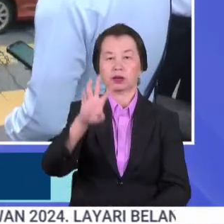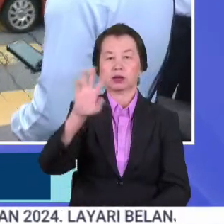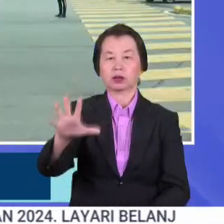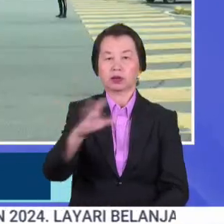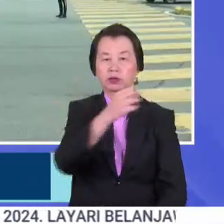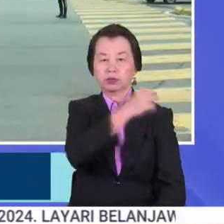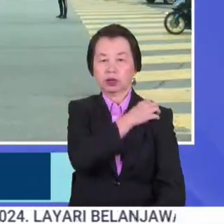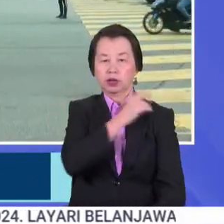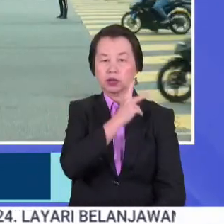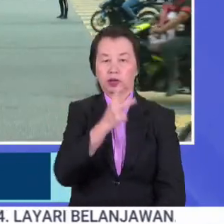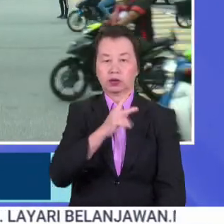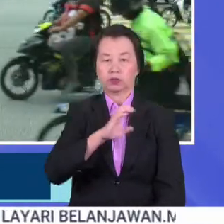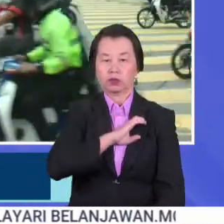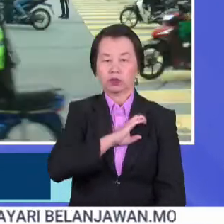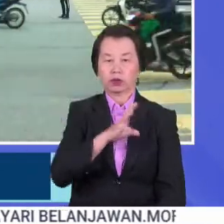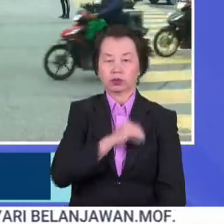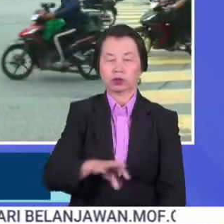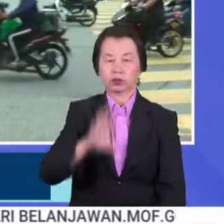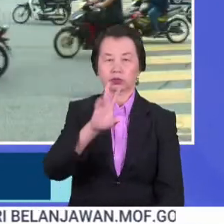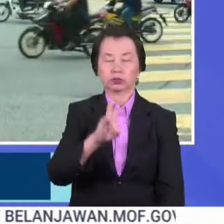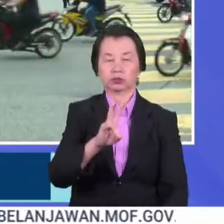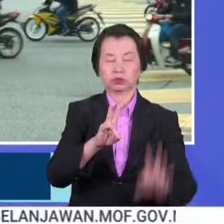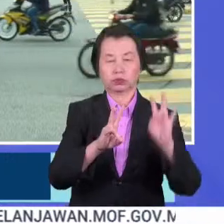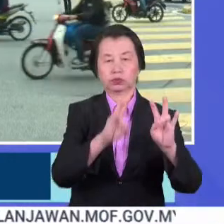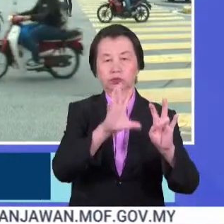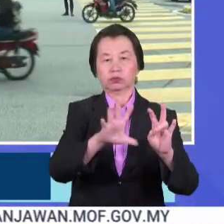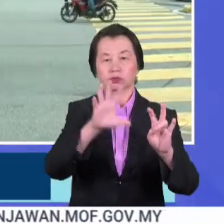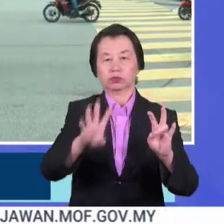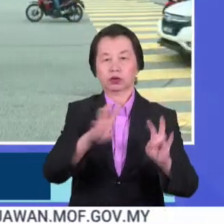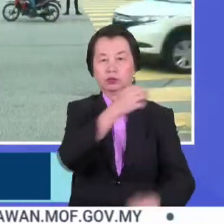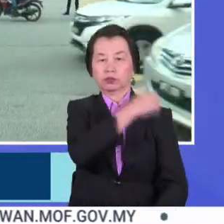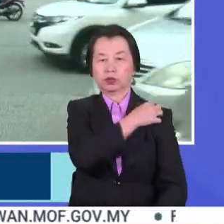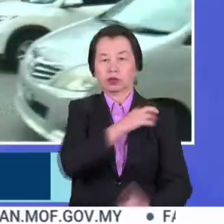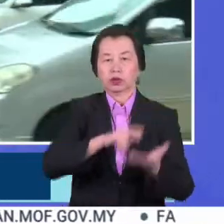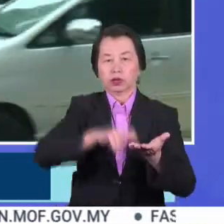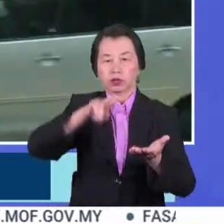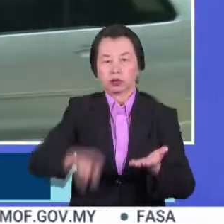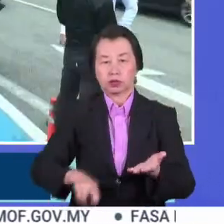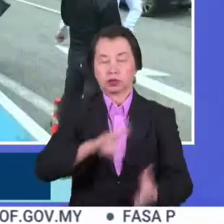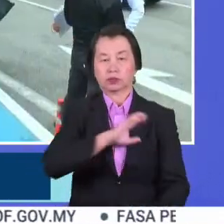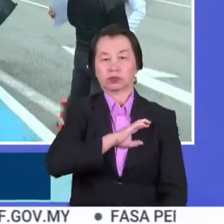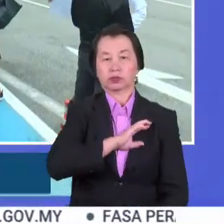45 pegawai kanan polis dan 754 pegawai rendah polis.